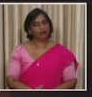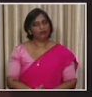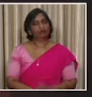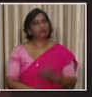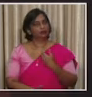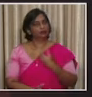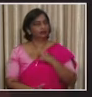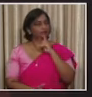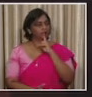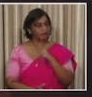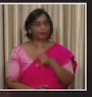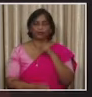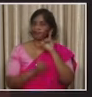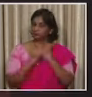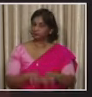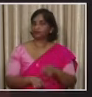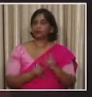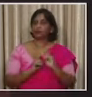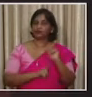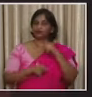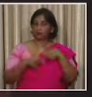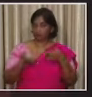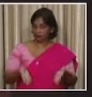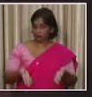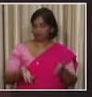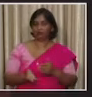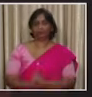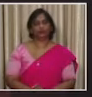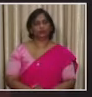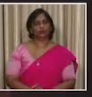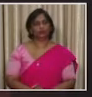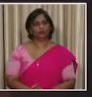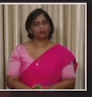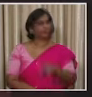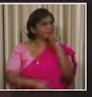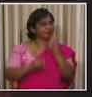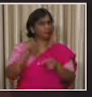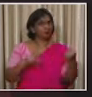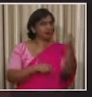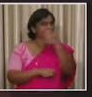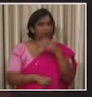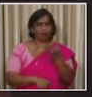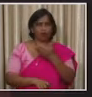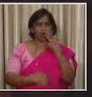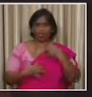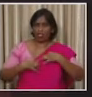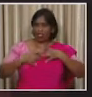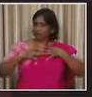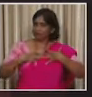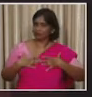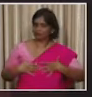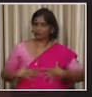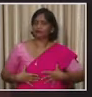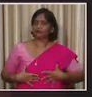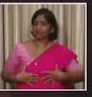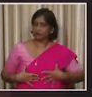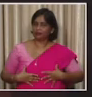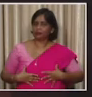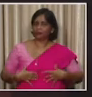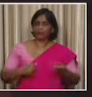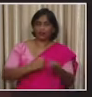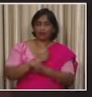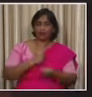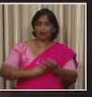මං අහන්නේ මේ සභාවේ සිටින කිසිම කෙනෙකුට පුළුවන් ද වස්ත්‍රයක් ඇඳගෙන